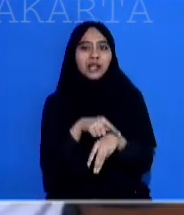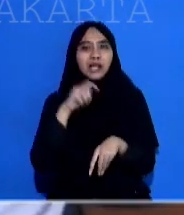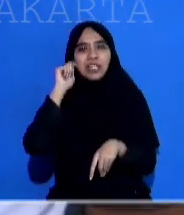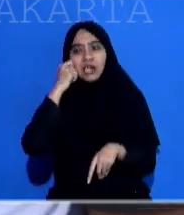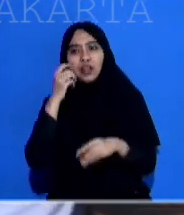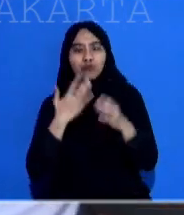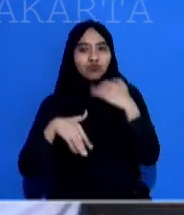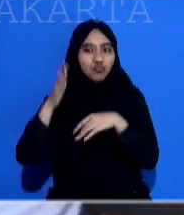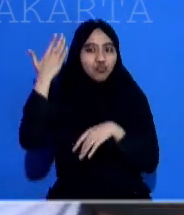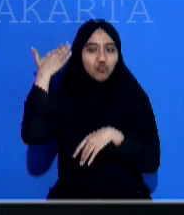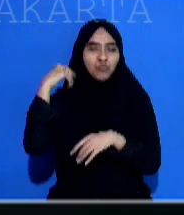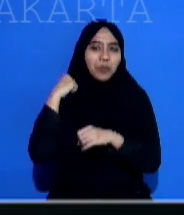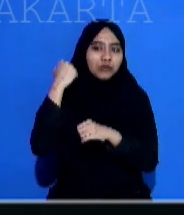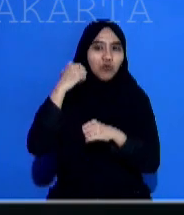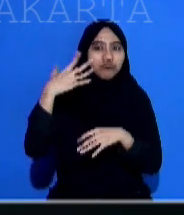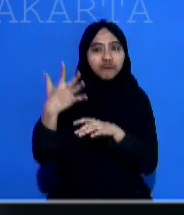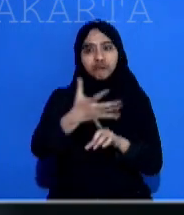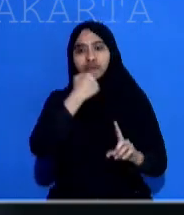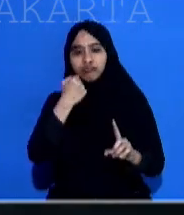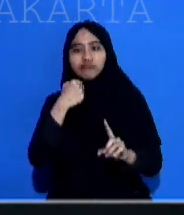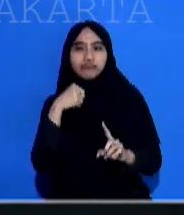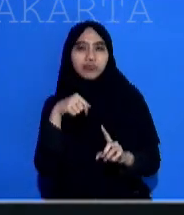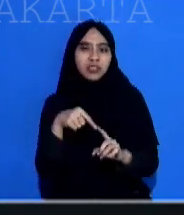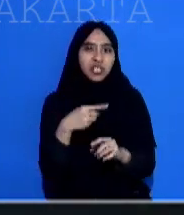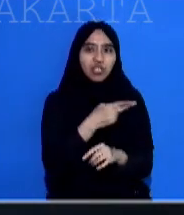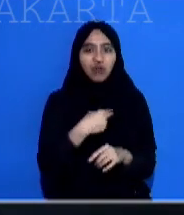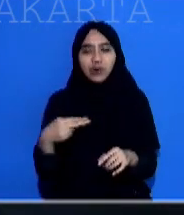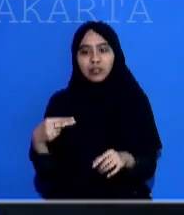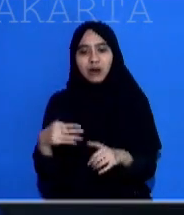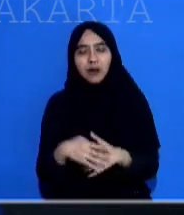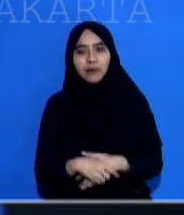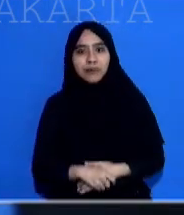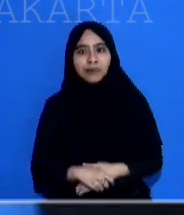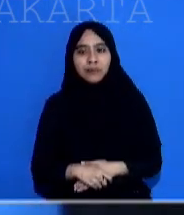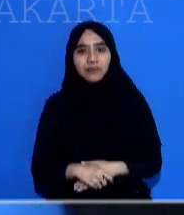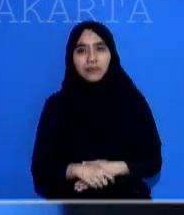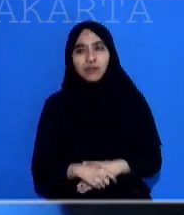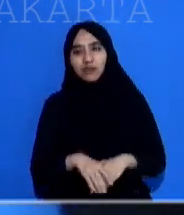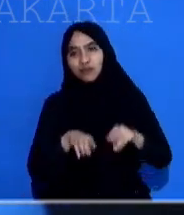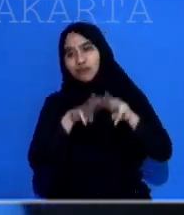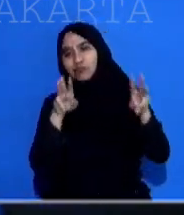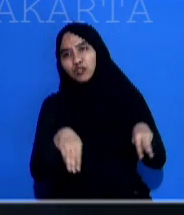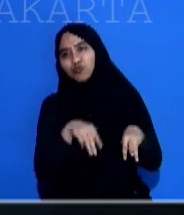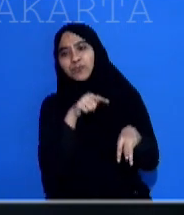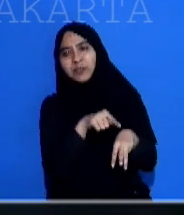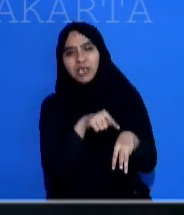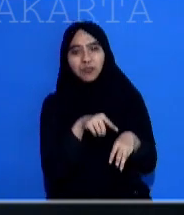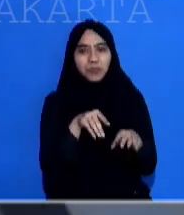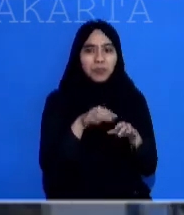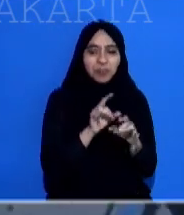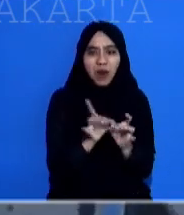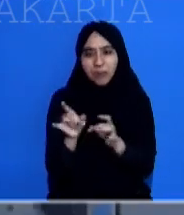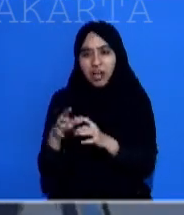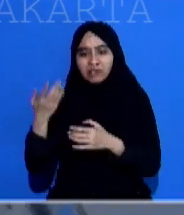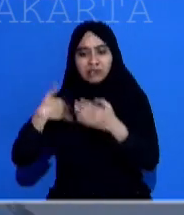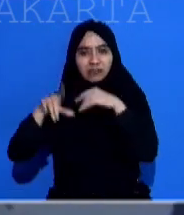pahlawan dalam merebut dan mempertahankan kemerdekaan Indonesia museum Bibis memiliki koleksi benda peninggalan sejarah di antaranya